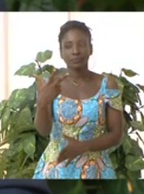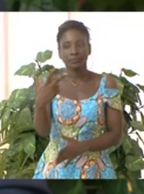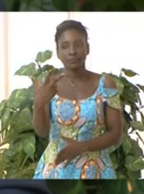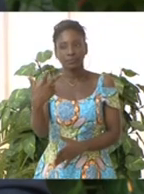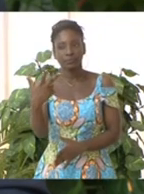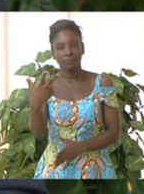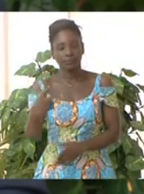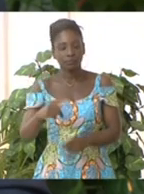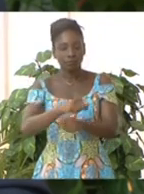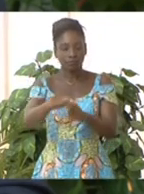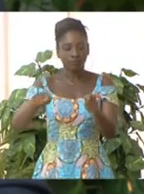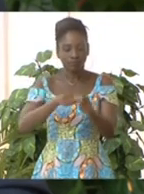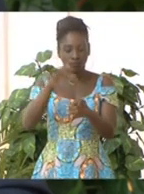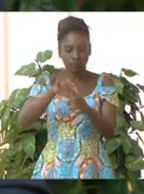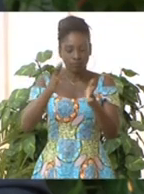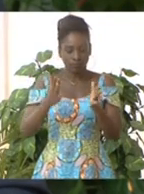taux de participation,